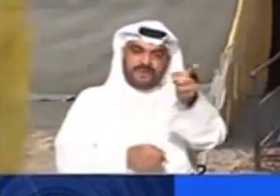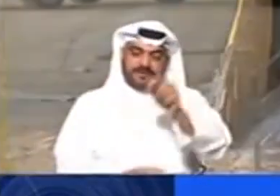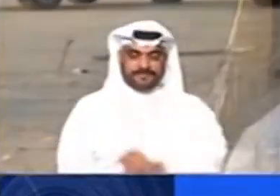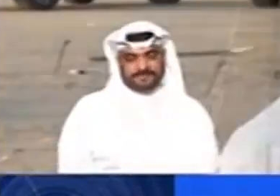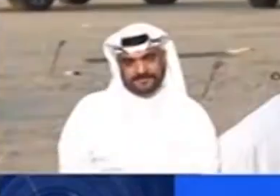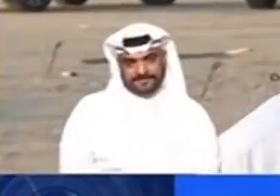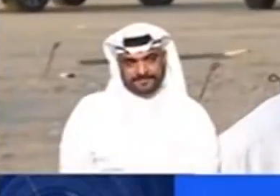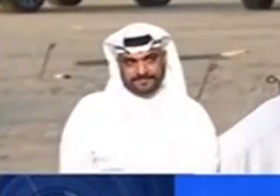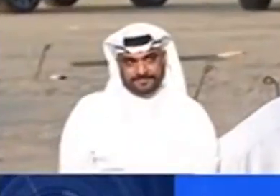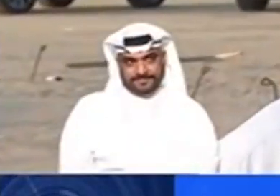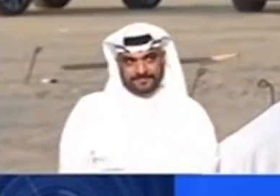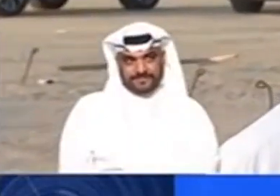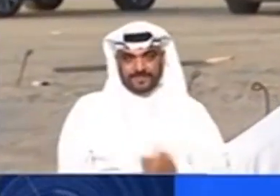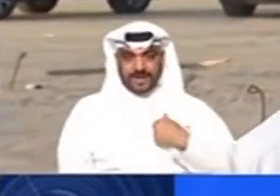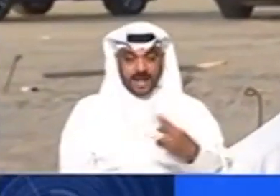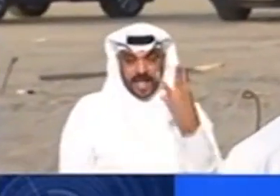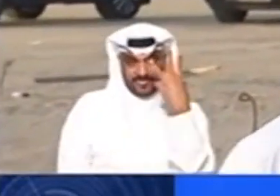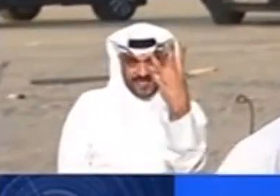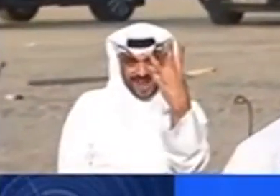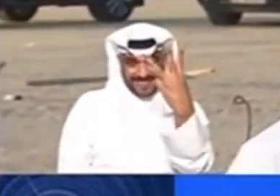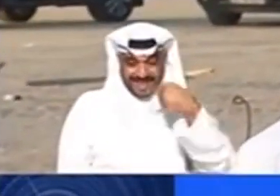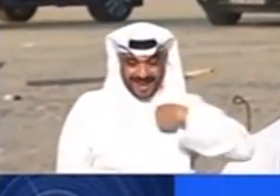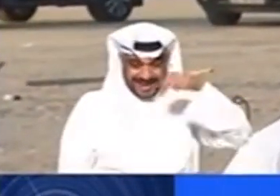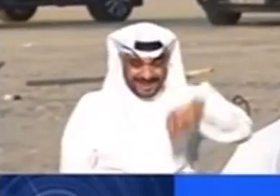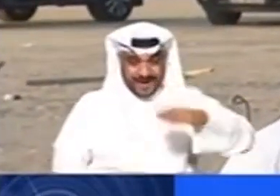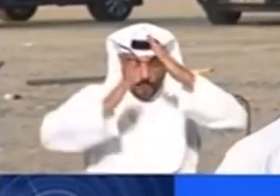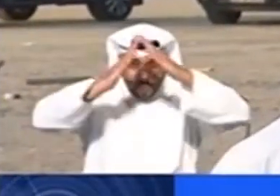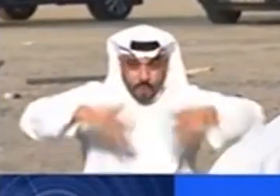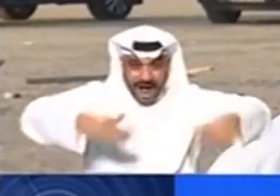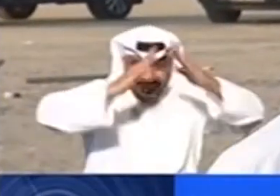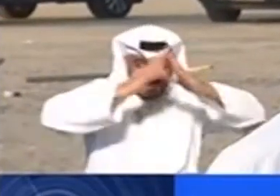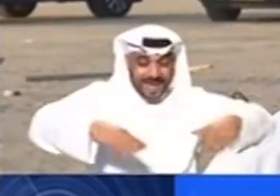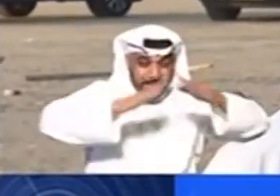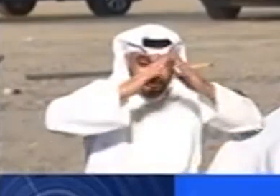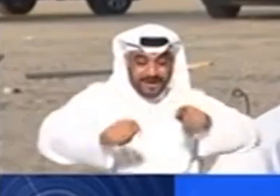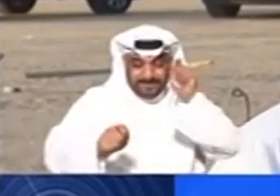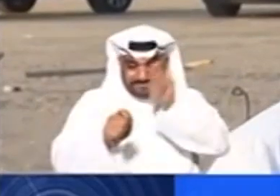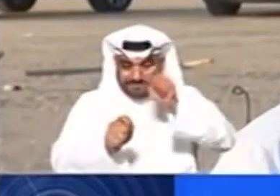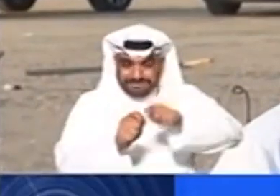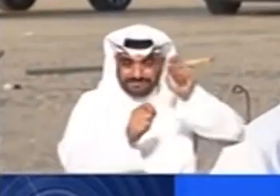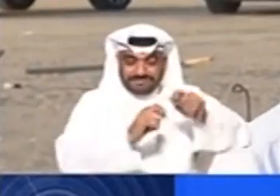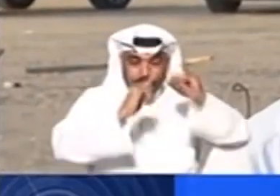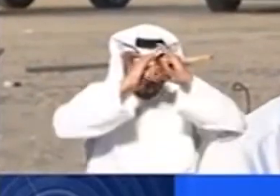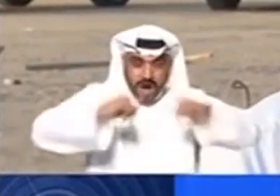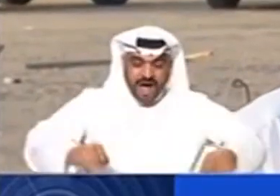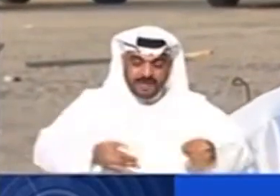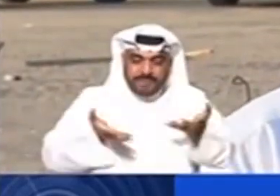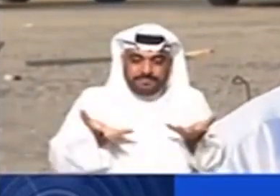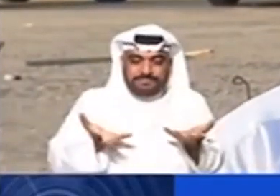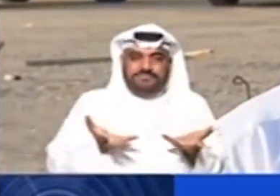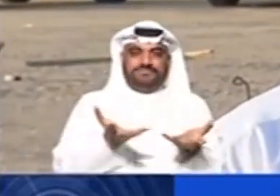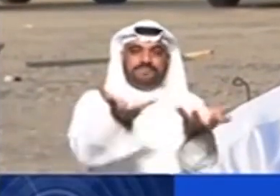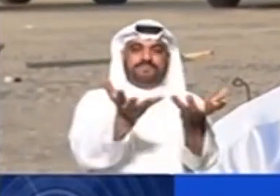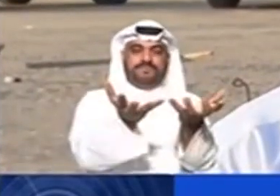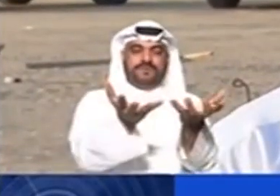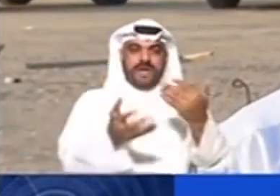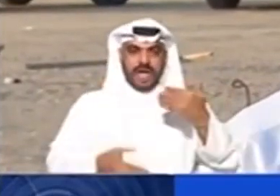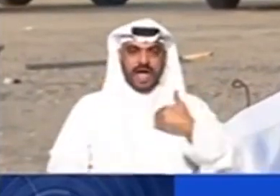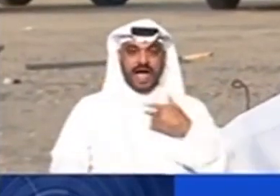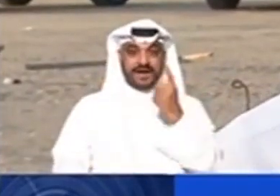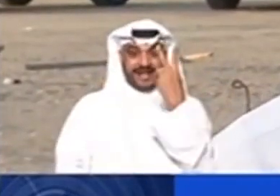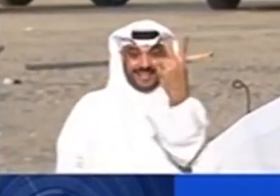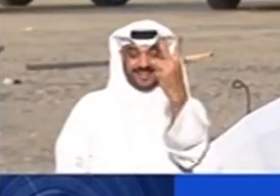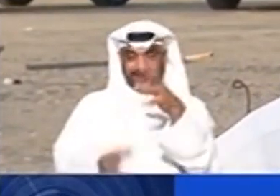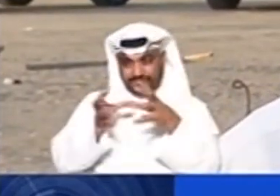للبلدية. ثلاث مخيمات بداية لنا بالحملة، إزالة ثلاث مخيمات في المنطقة، نفس المنطقة ثاني مرة في المنطقة نفسها. يوجد لدينا فريقين،